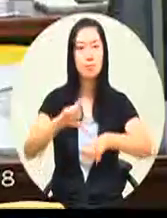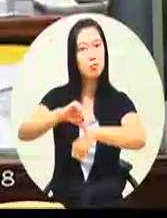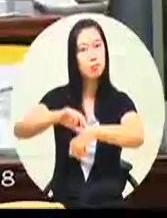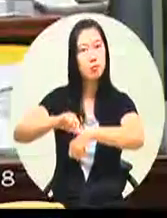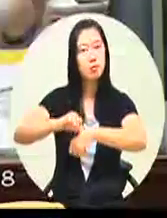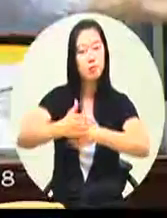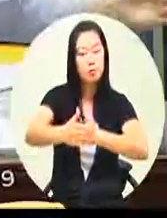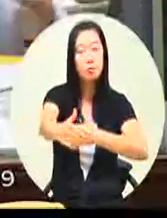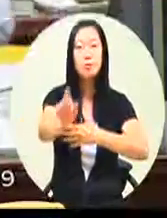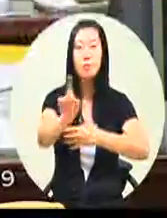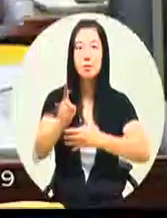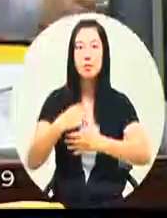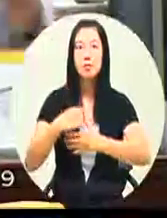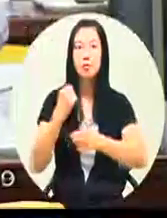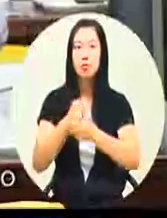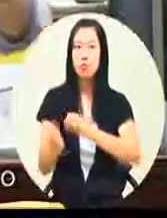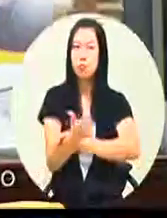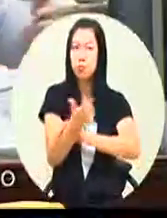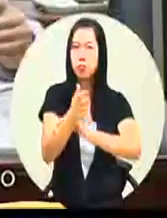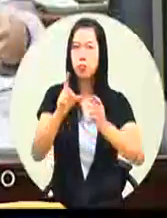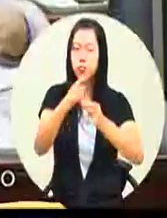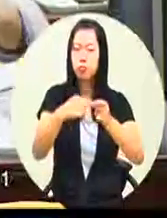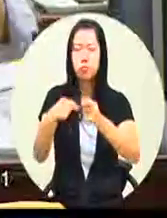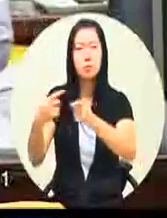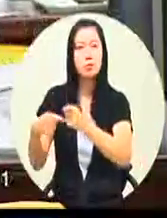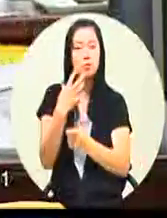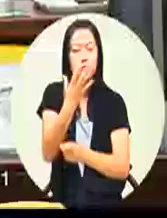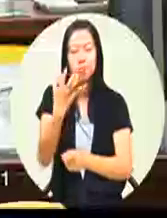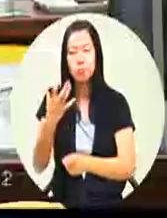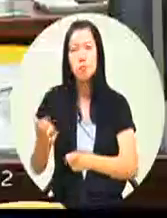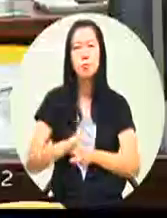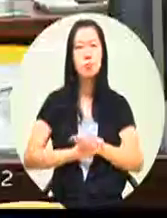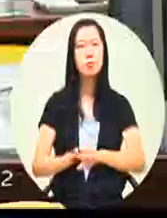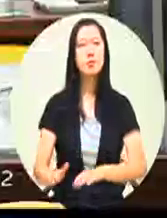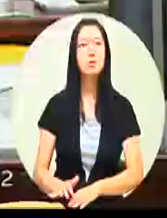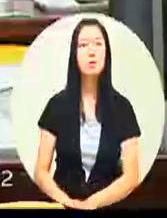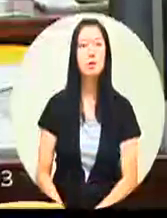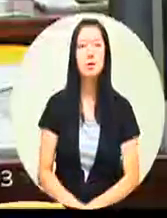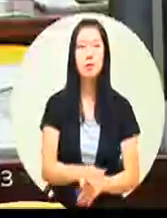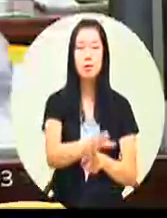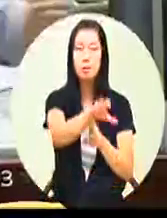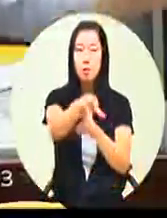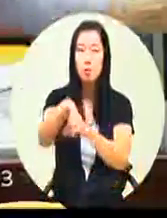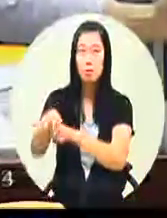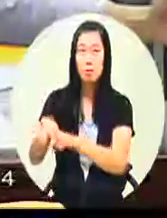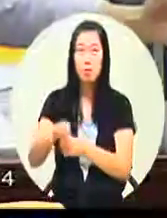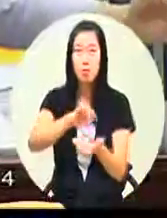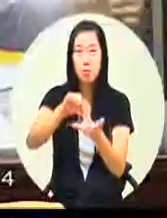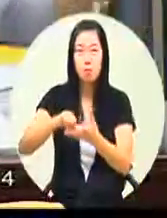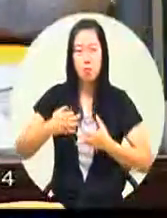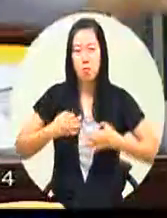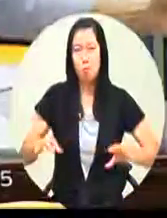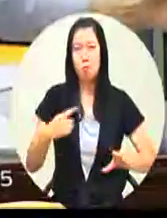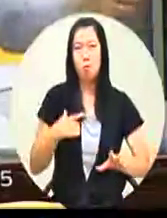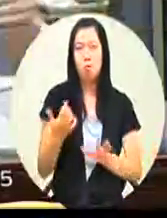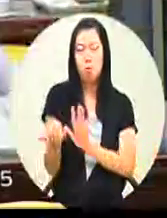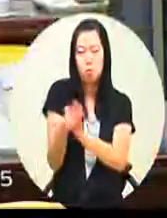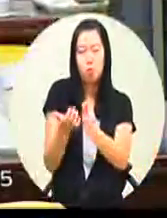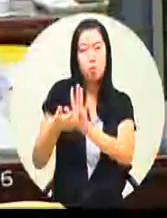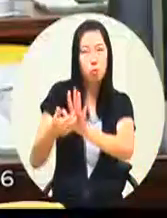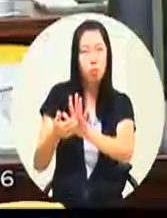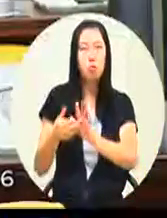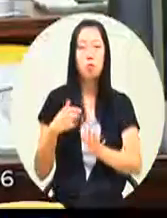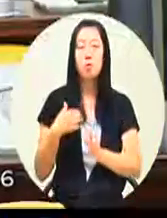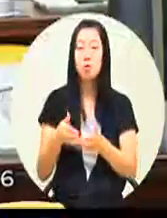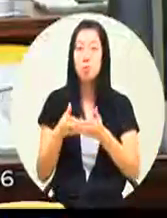度，我讲的啊，这无较紧，你一年了一年，一年了一年。这些灾损已经发生的以外，我要预防嘛，我要预防也是一